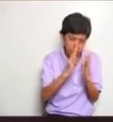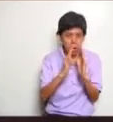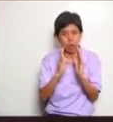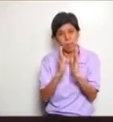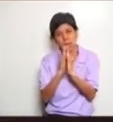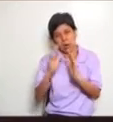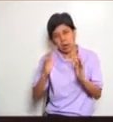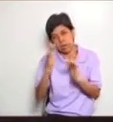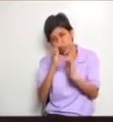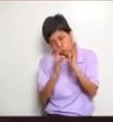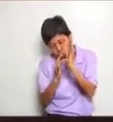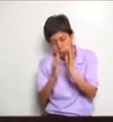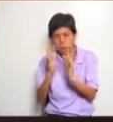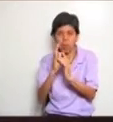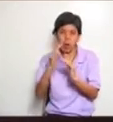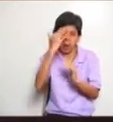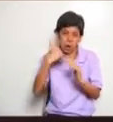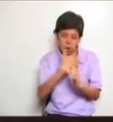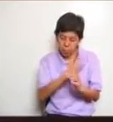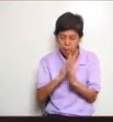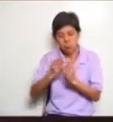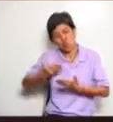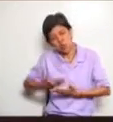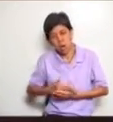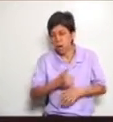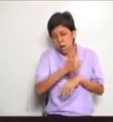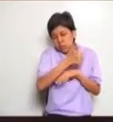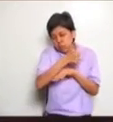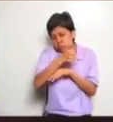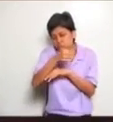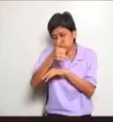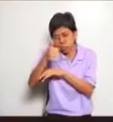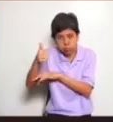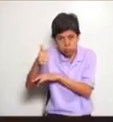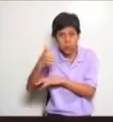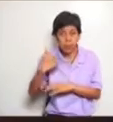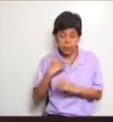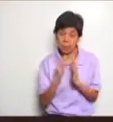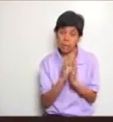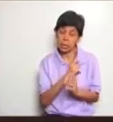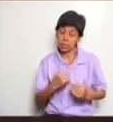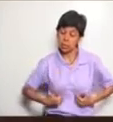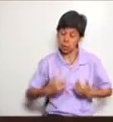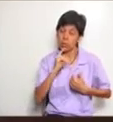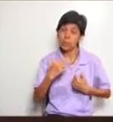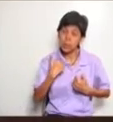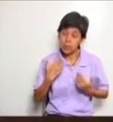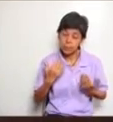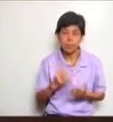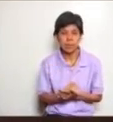ฟะาษณะที่มชีวอยู่ใชไ